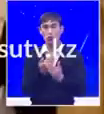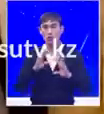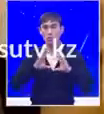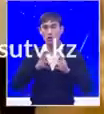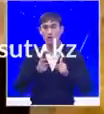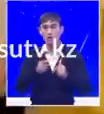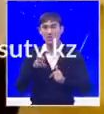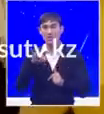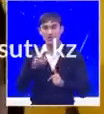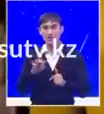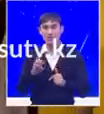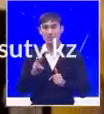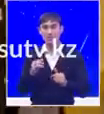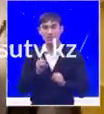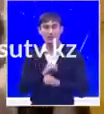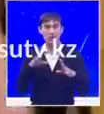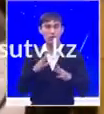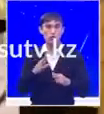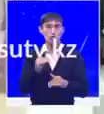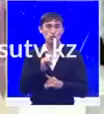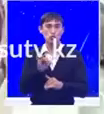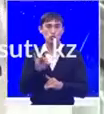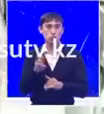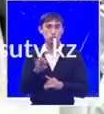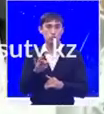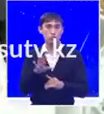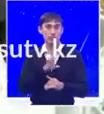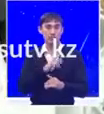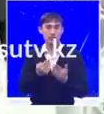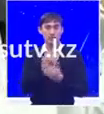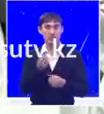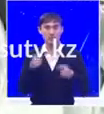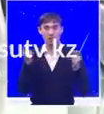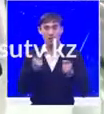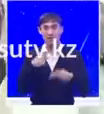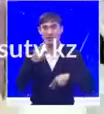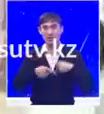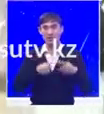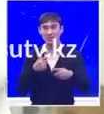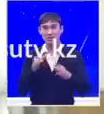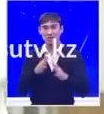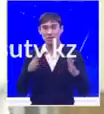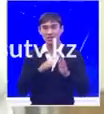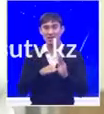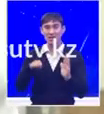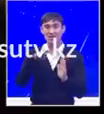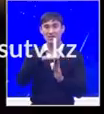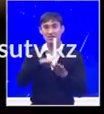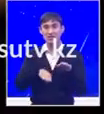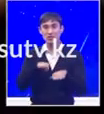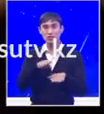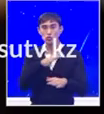тренды особенно взорвал youtube недавний выпуск о современных свадебных традициях зашкаливающее рейтинге сотни